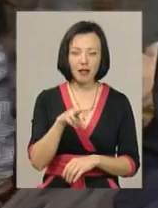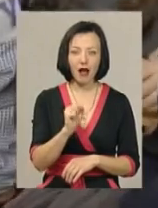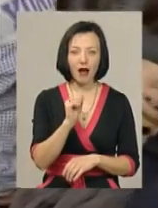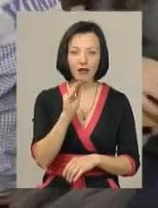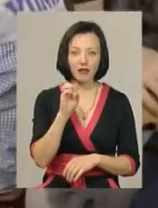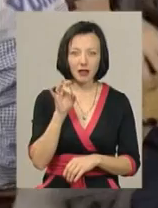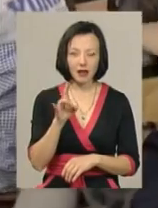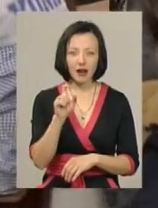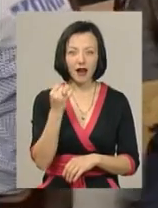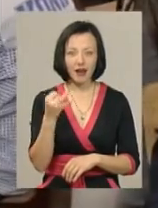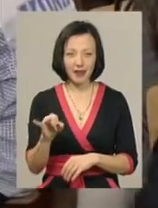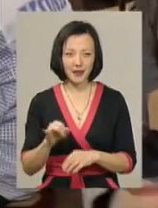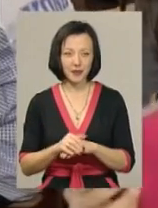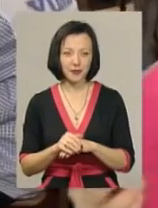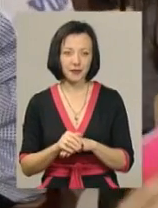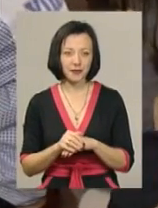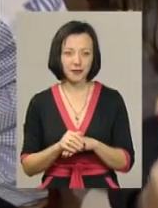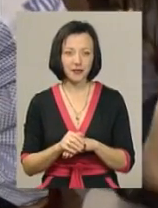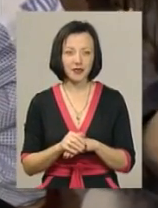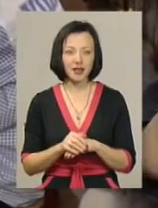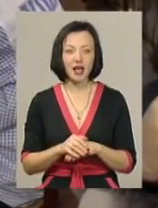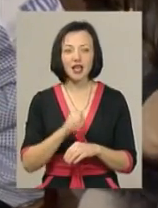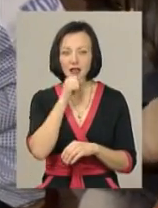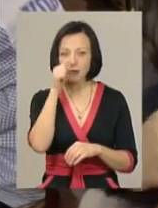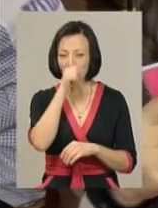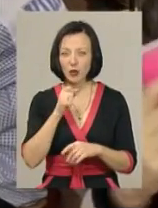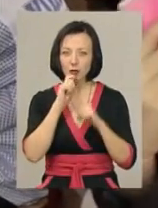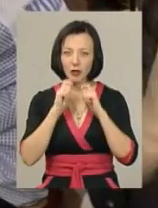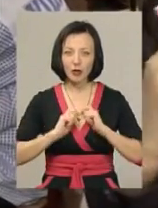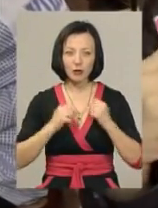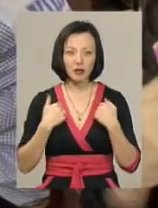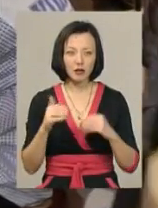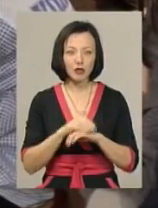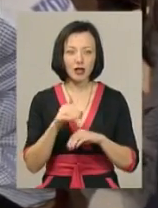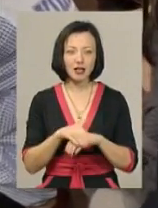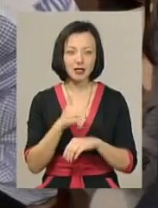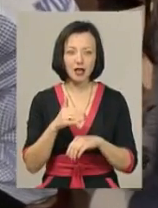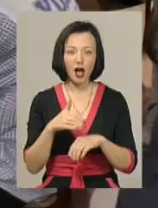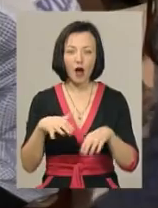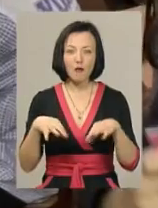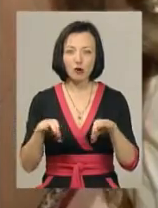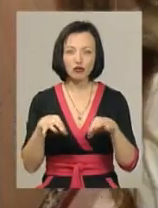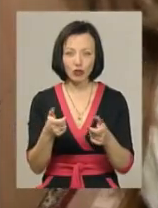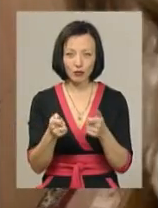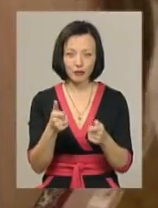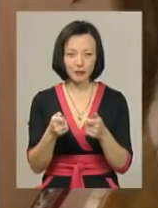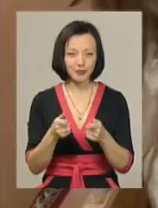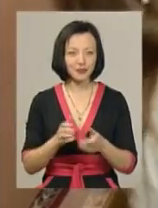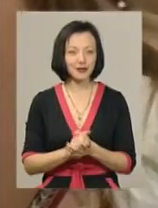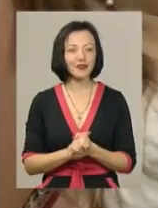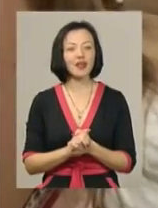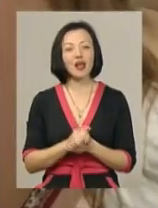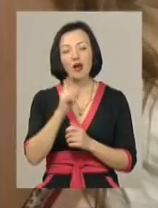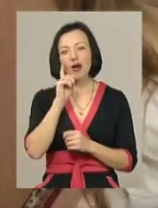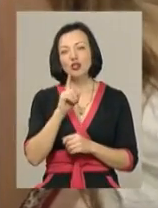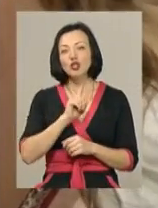би від Мороз Принеси мені будь ласка машинку на путі управління про те що Діда Мороза